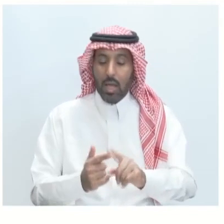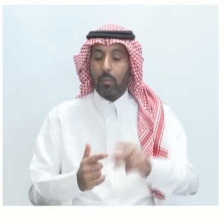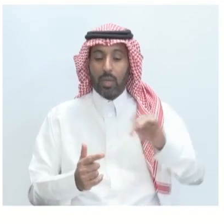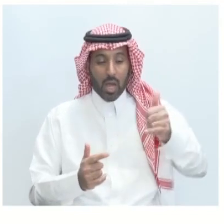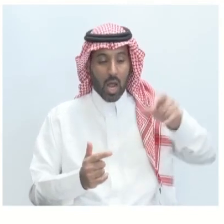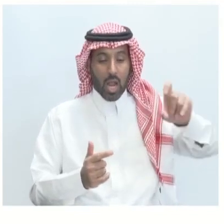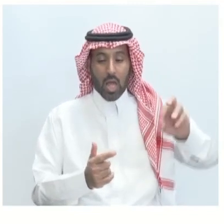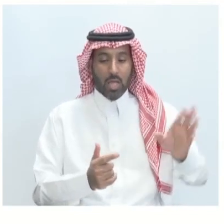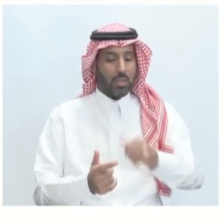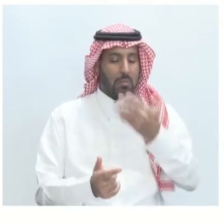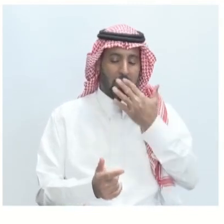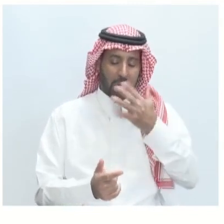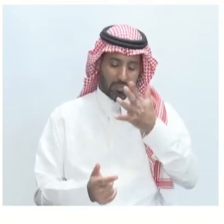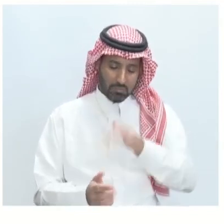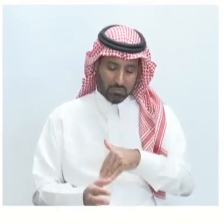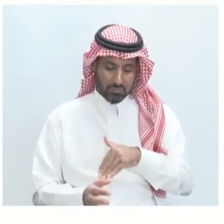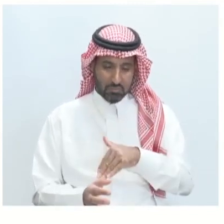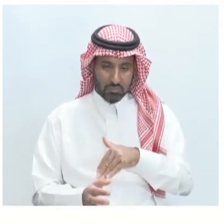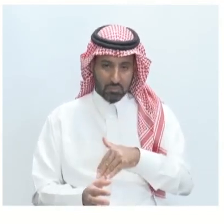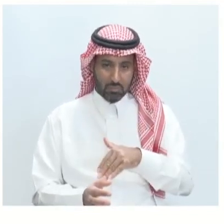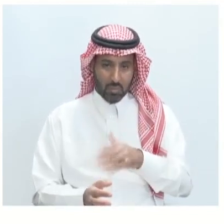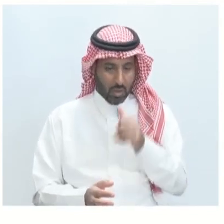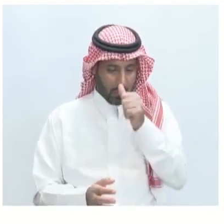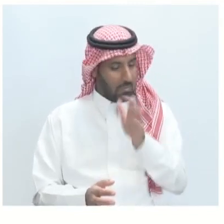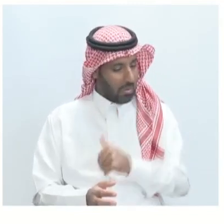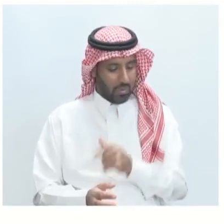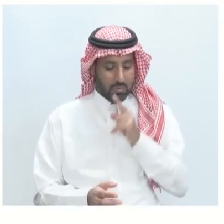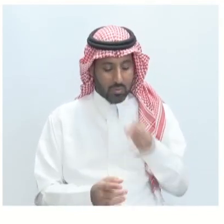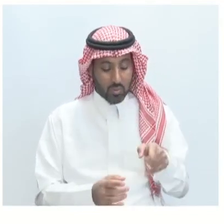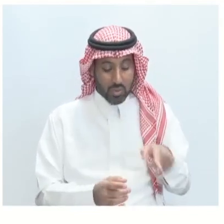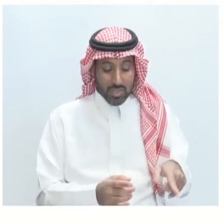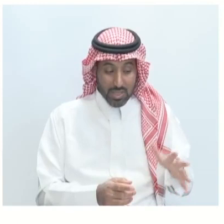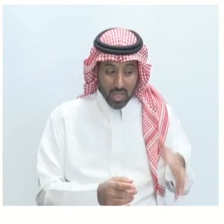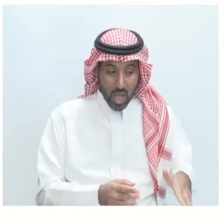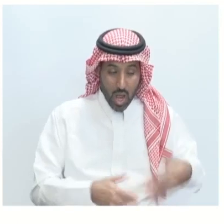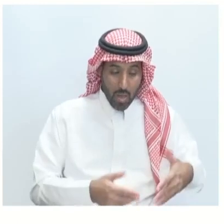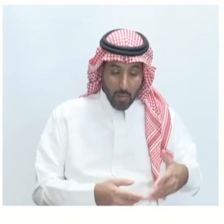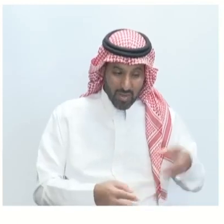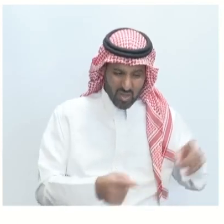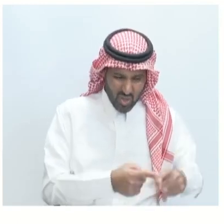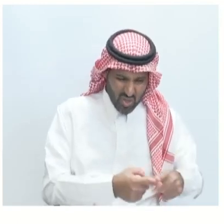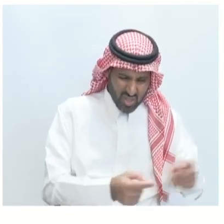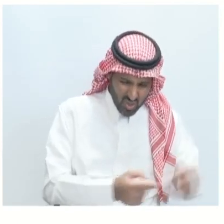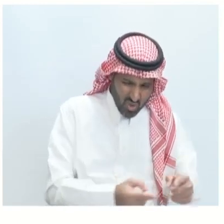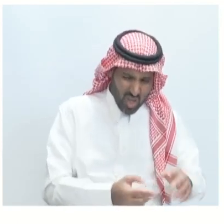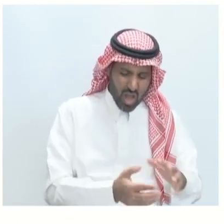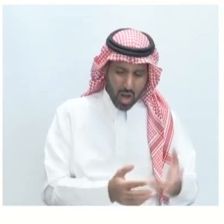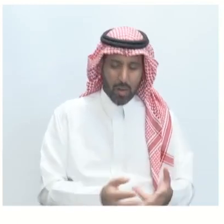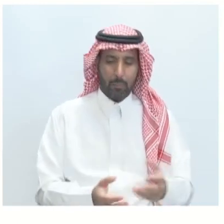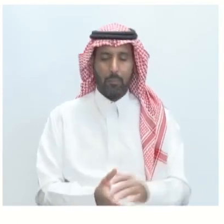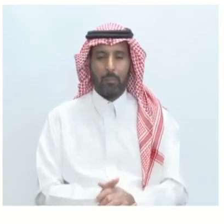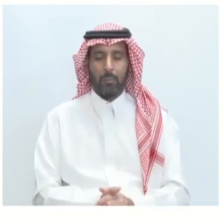خالد لم يغضب ماذا جعل او ماذا اصبح لاخيهم الصغير تعرض لصعقه